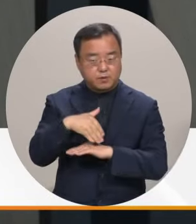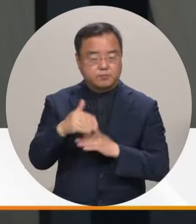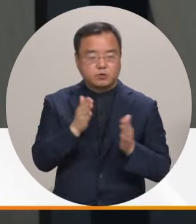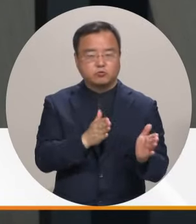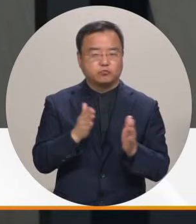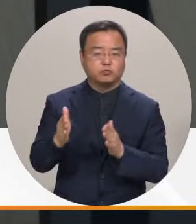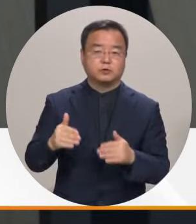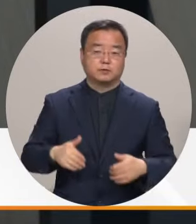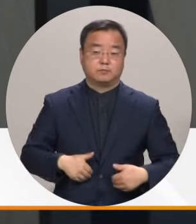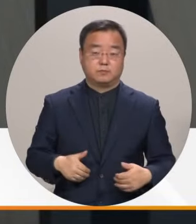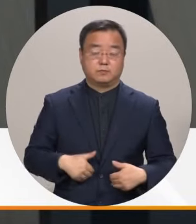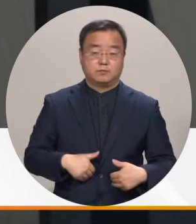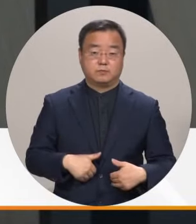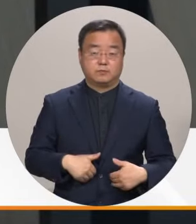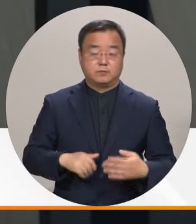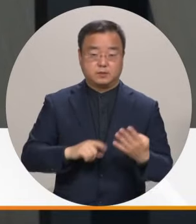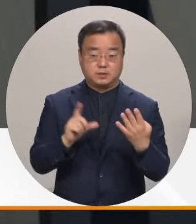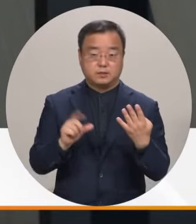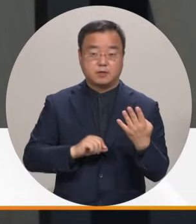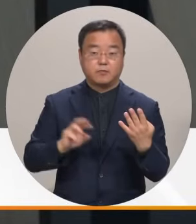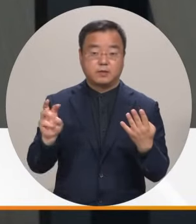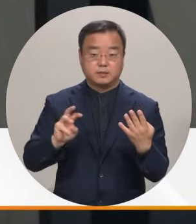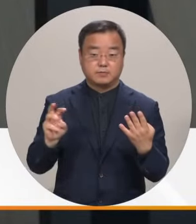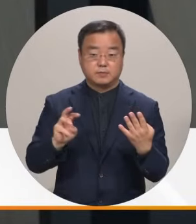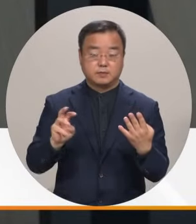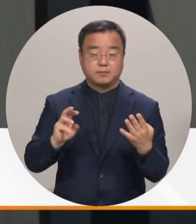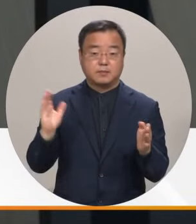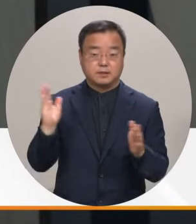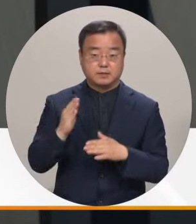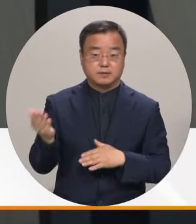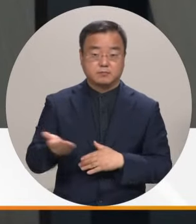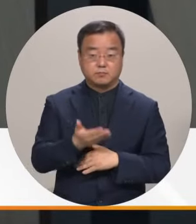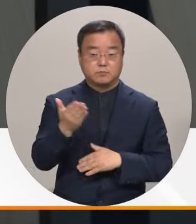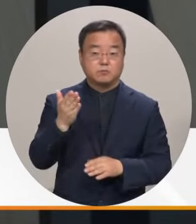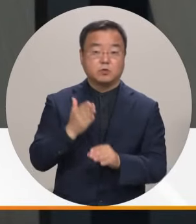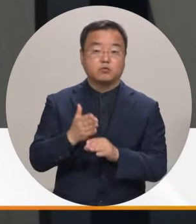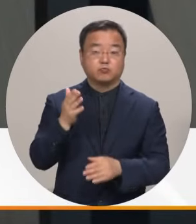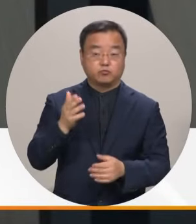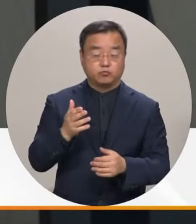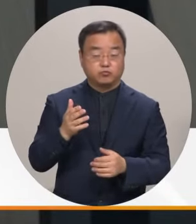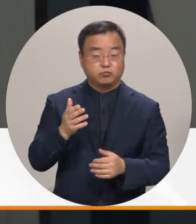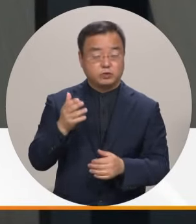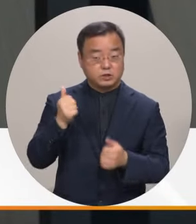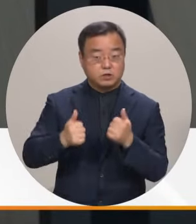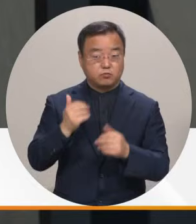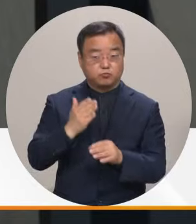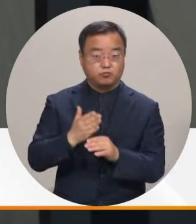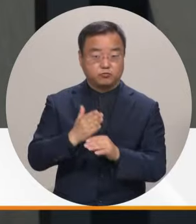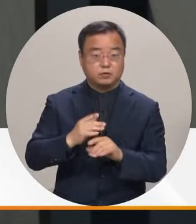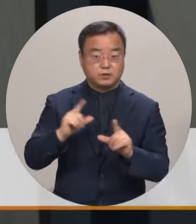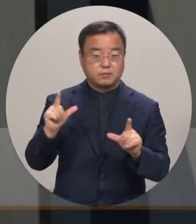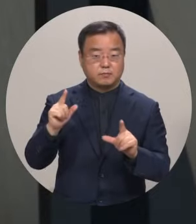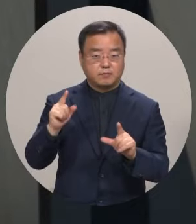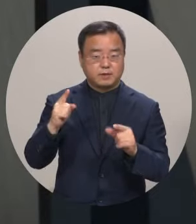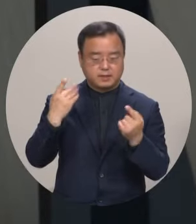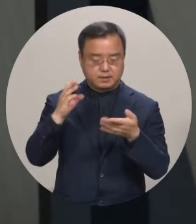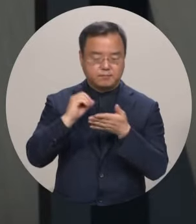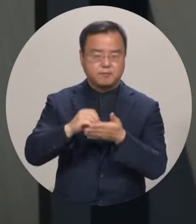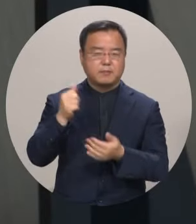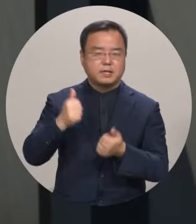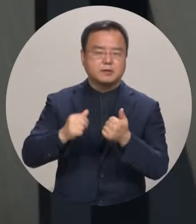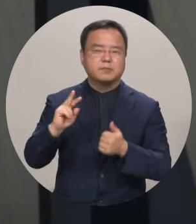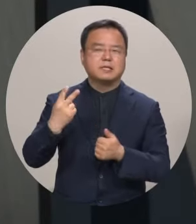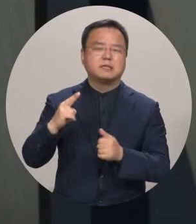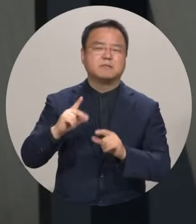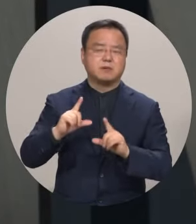있을 것 같고 저희가 4월 30일이 애들 이제 시험 중간에 있는 그런 시간인데 그때가 수능 200일이 든요네